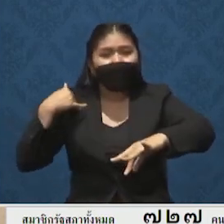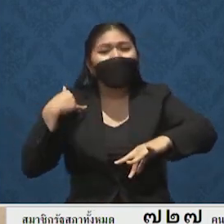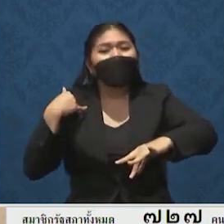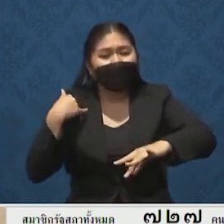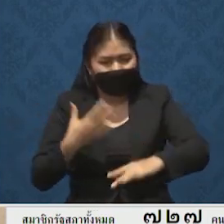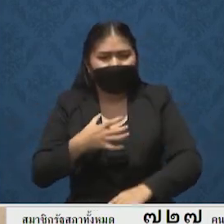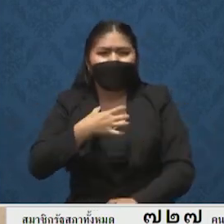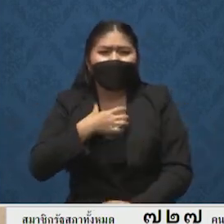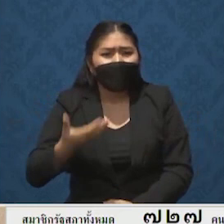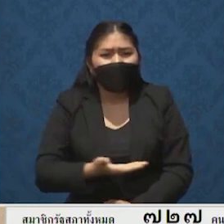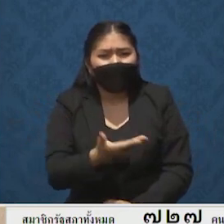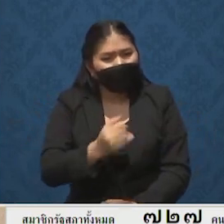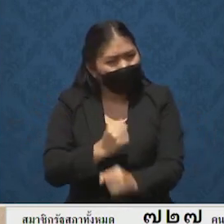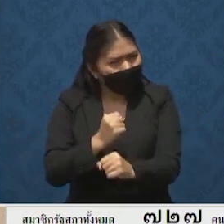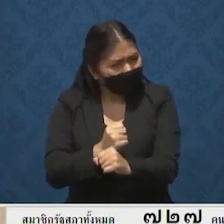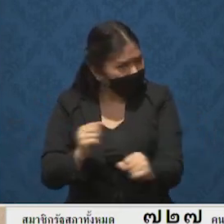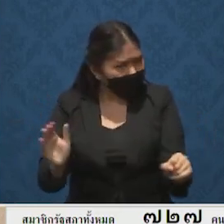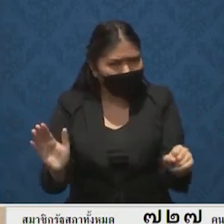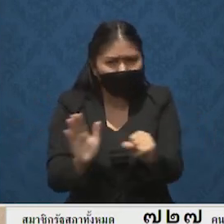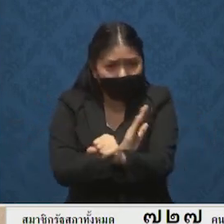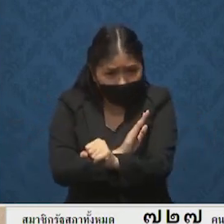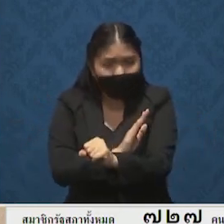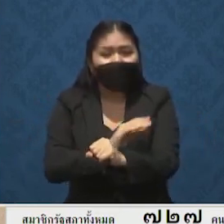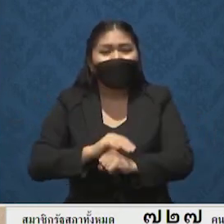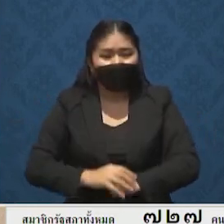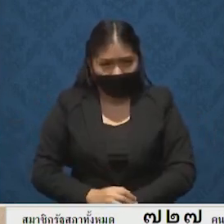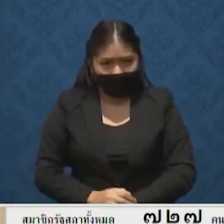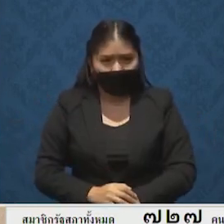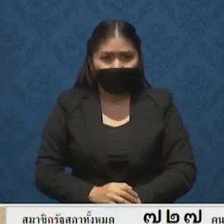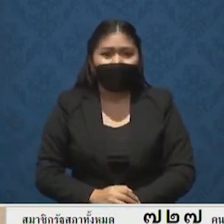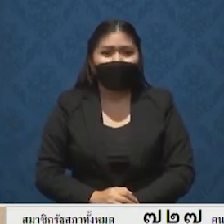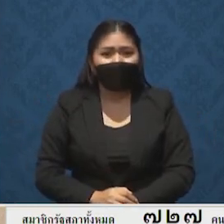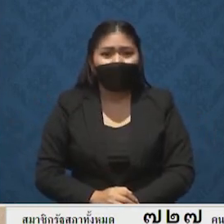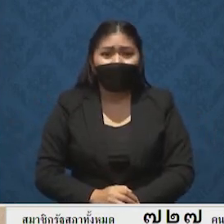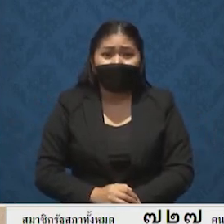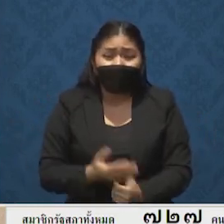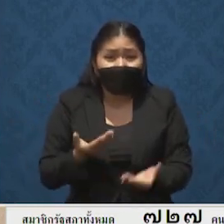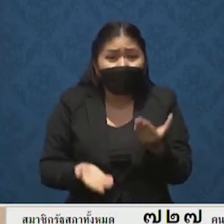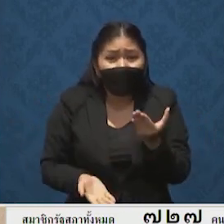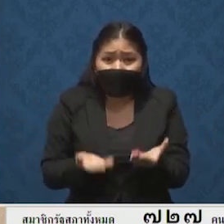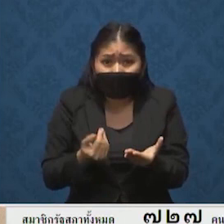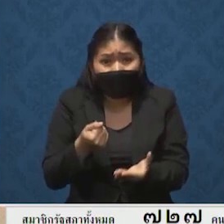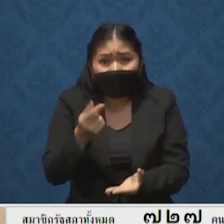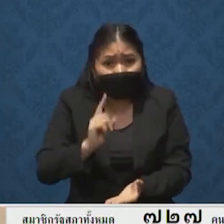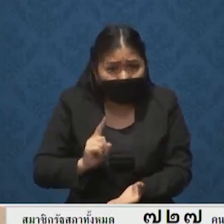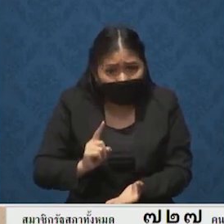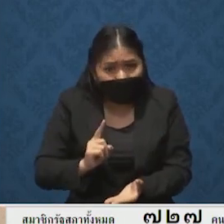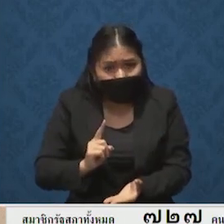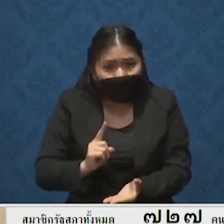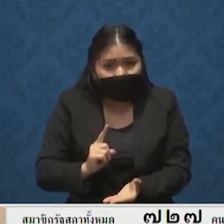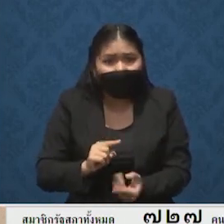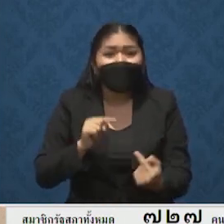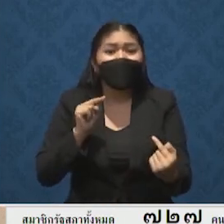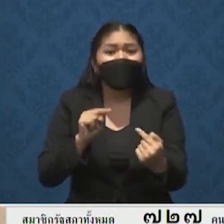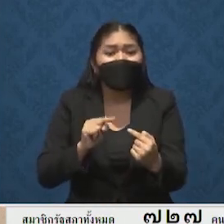ครบถ้วนตามกระบวนการของฝ่ายนิติบัญญัติผลเป็นอย่างไรก็เป็นผลจากความเห็นพวกเราโดยเสียงข้างม